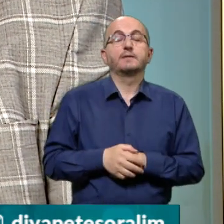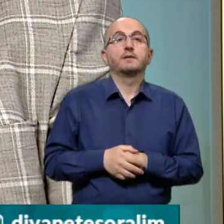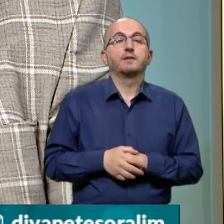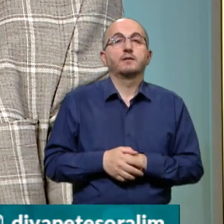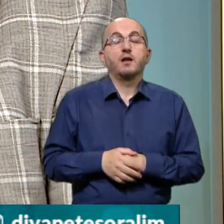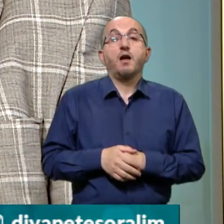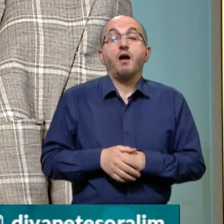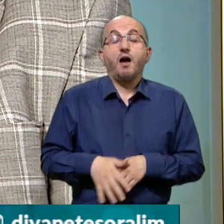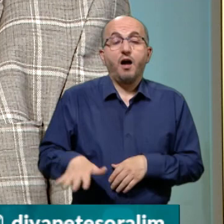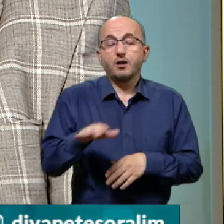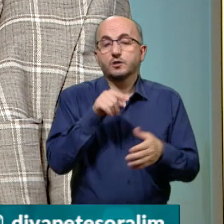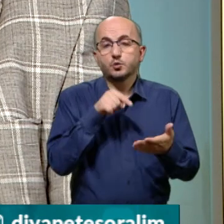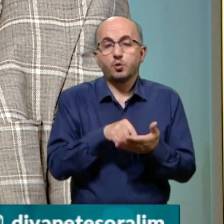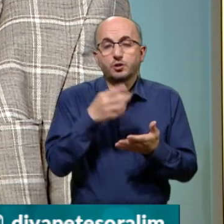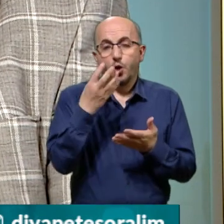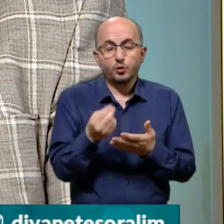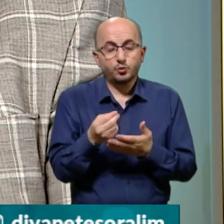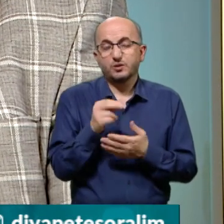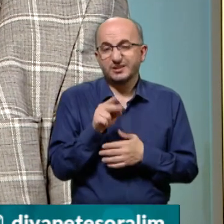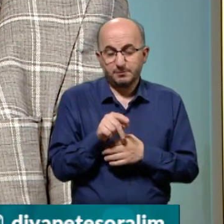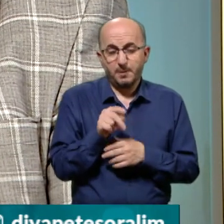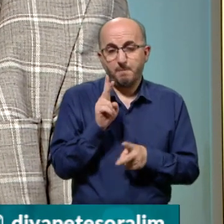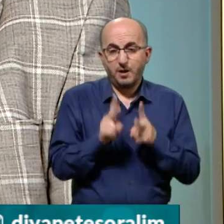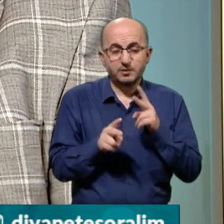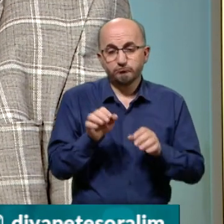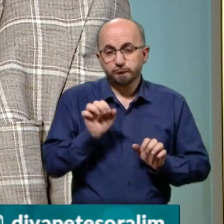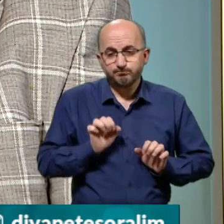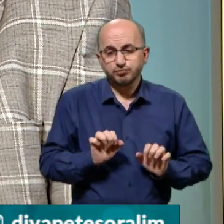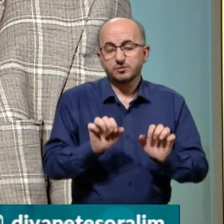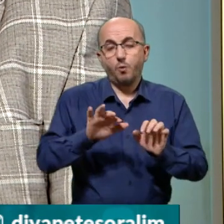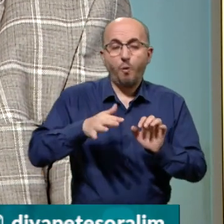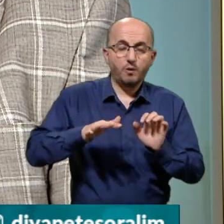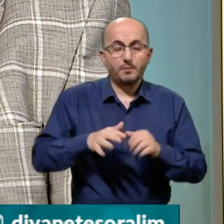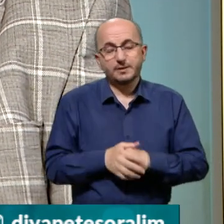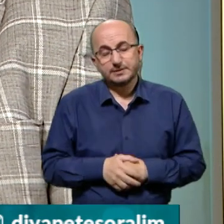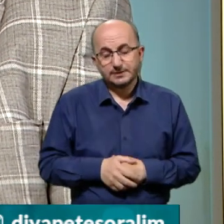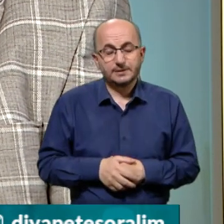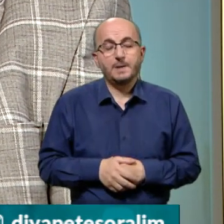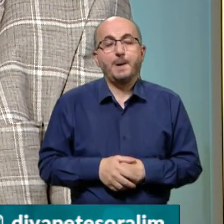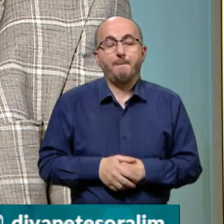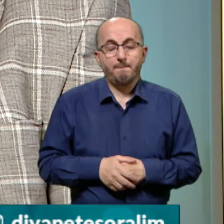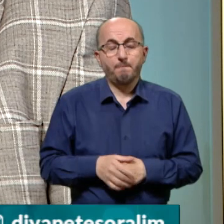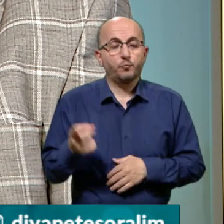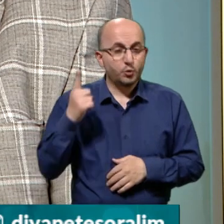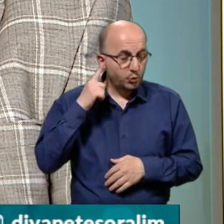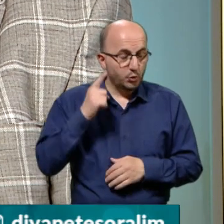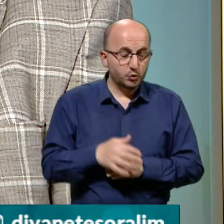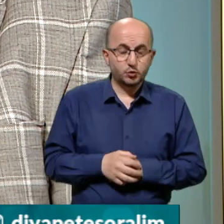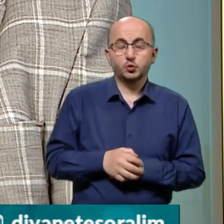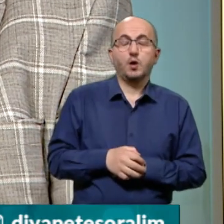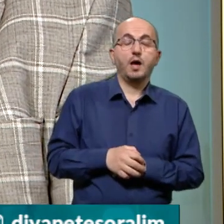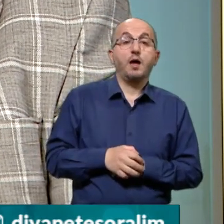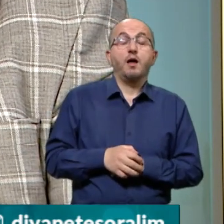bu her noktada olduğu gibi bu noktada bazı aldatmalar olabildiği var Efendim duyuyoruz